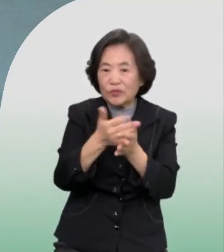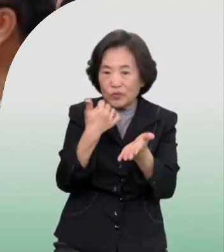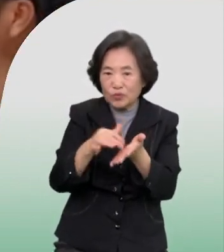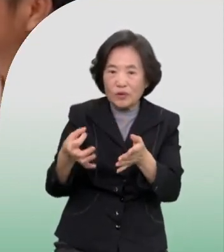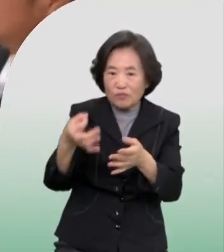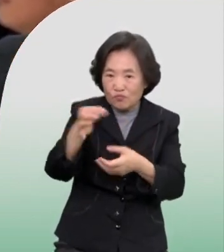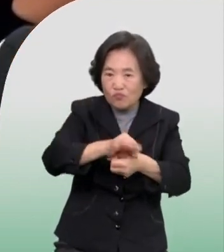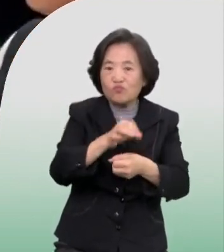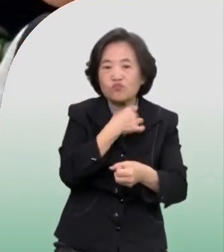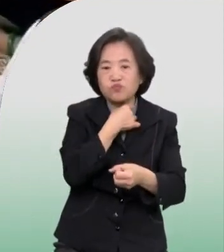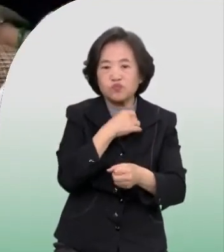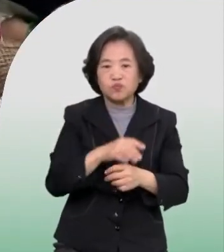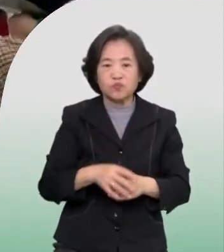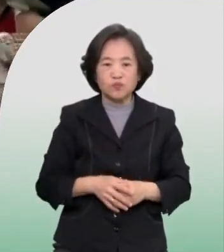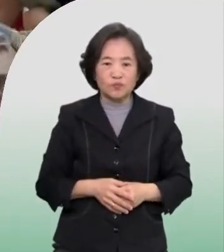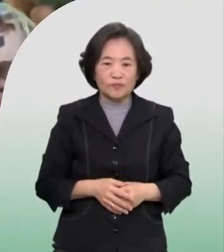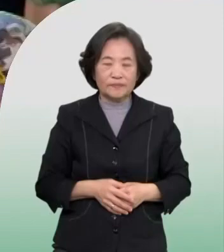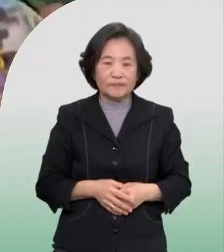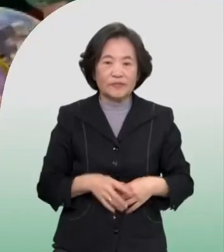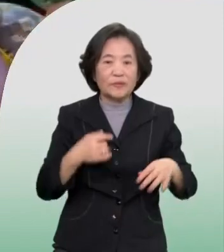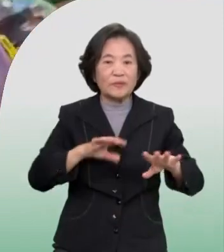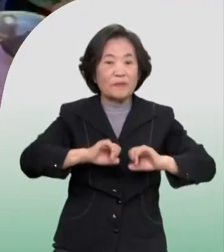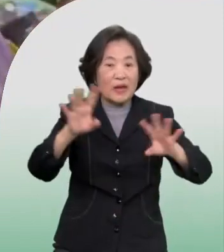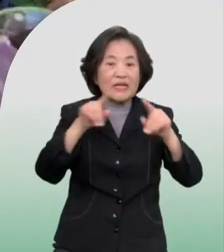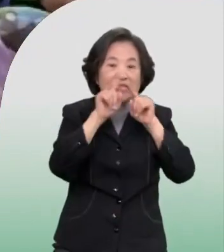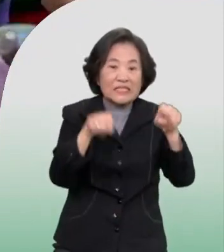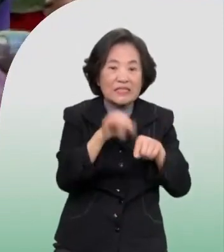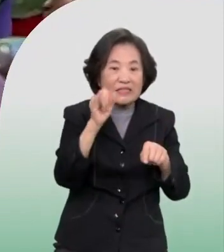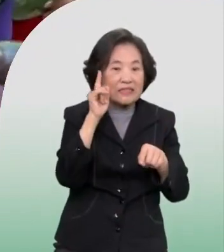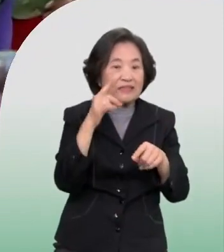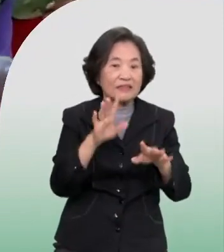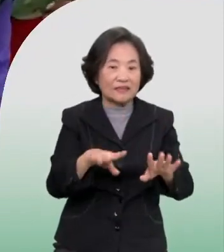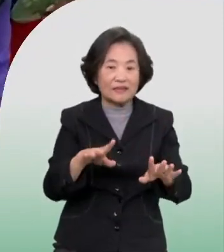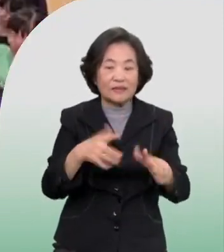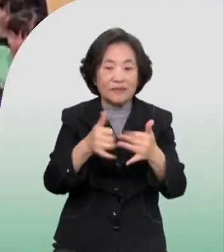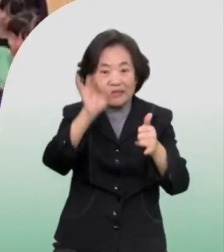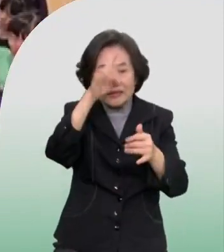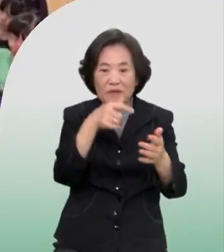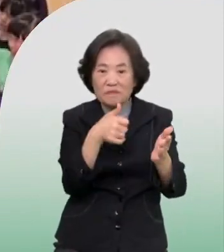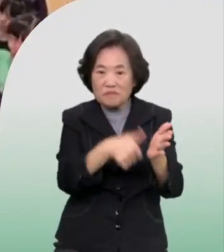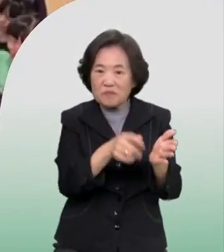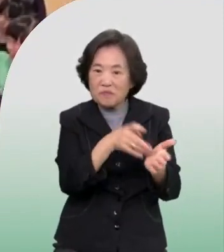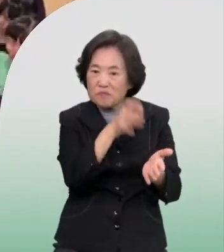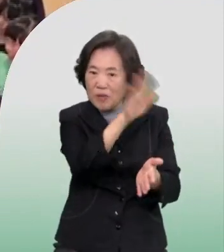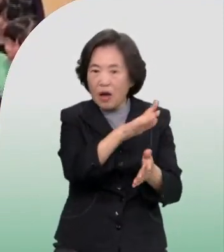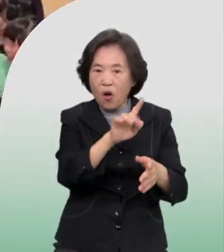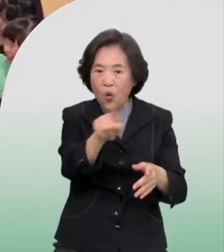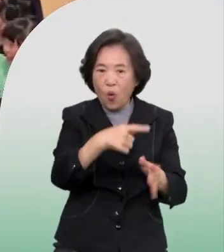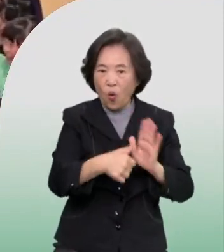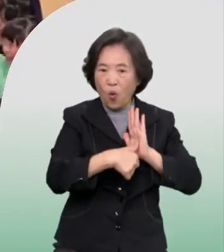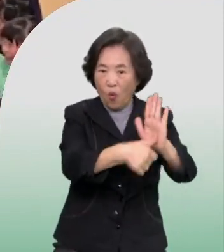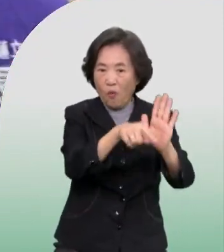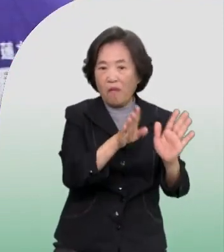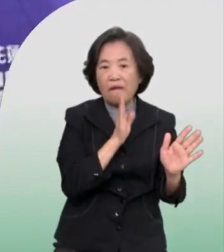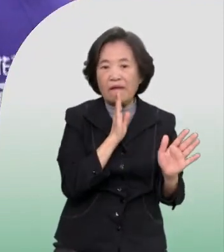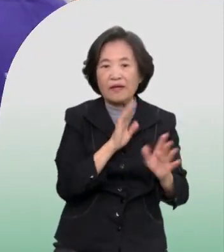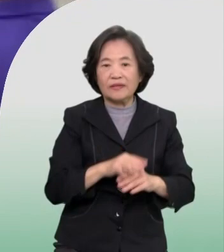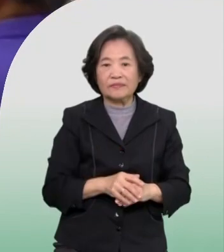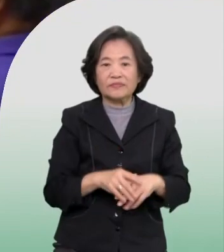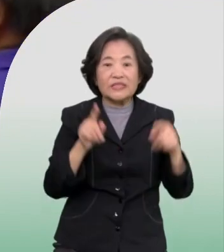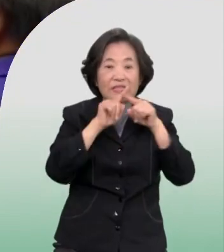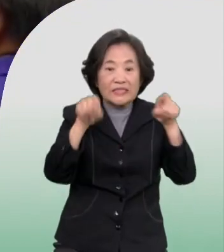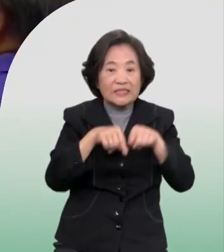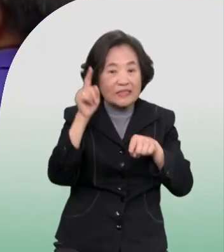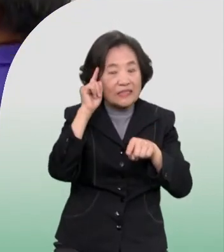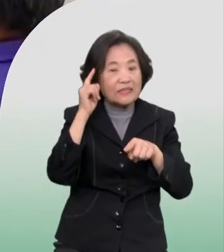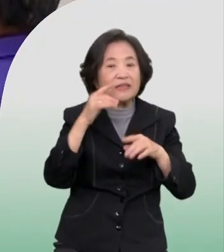算。 欢迎我们的张美惠。 汉卡作为民进党的发言，又是历届政治人物之一。张美惠